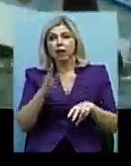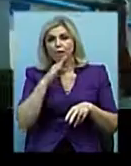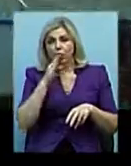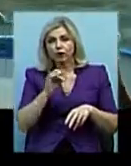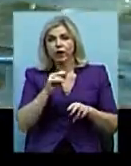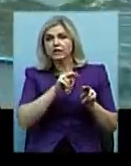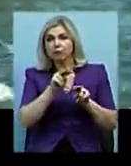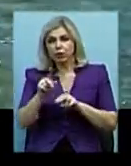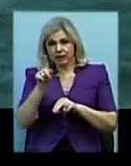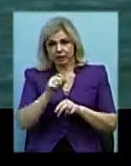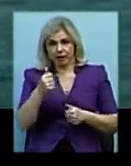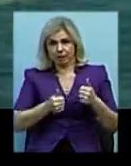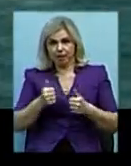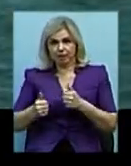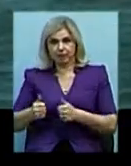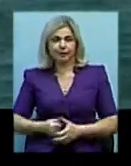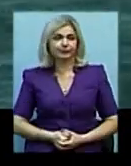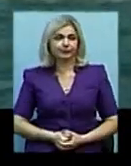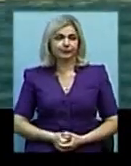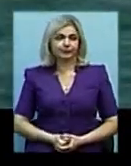за ходом змагань.